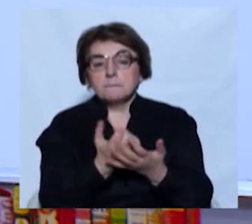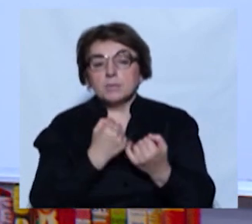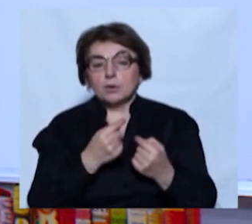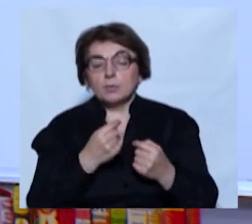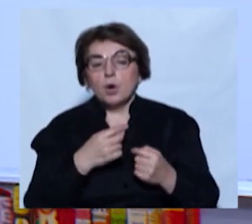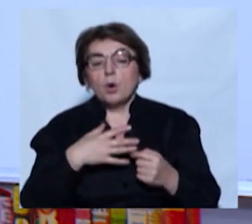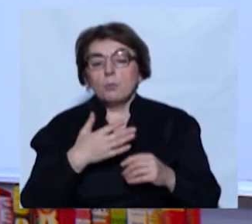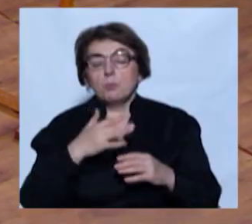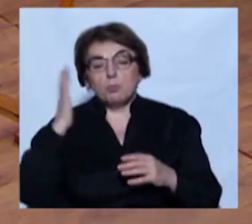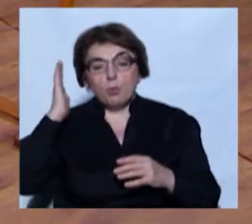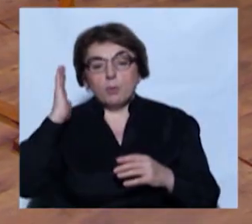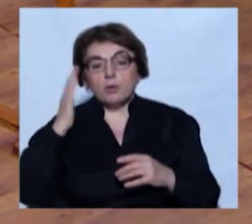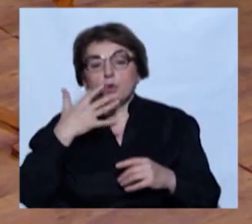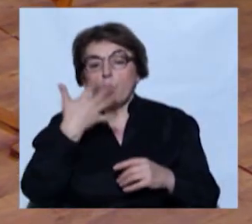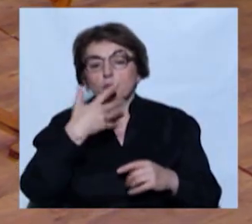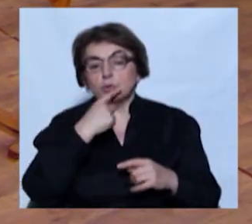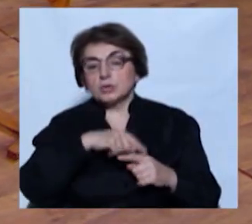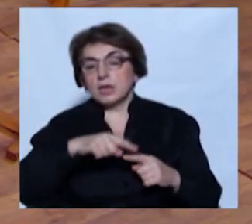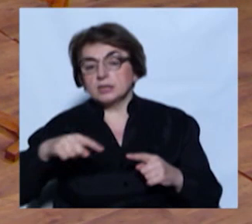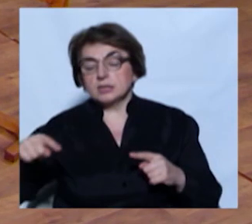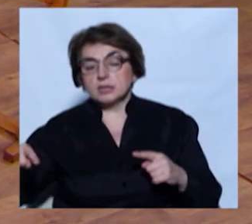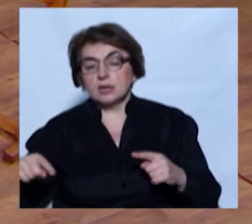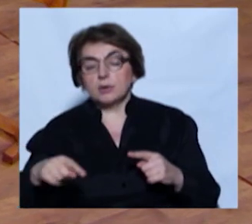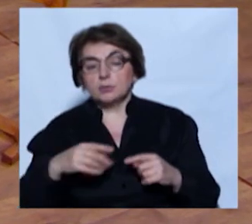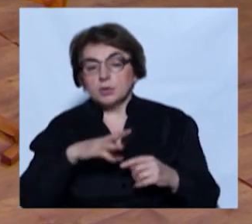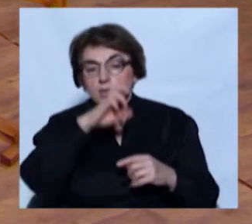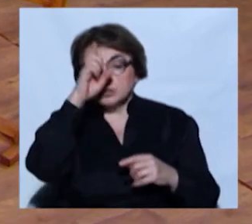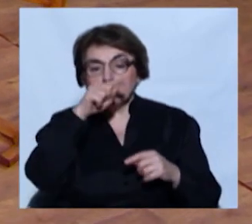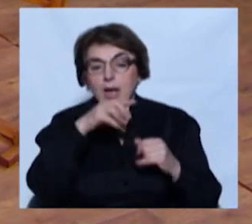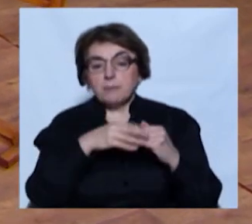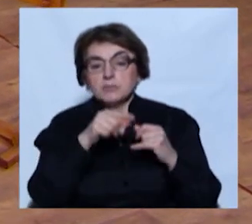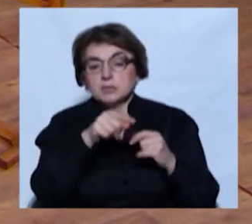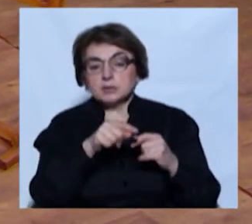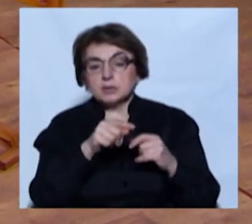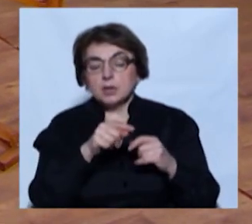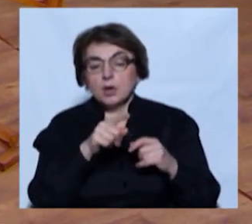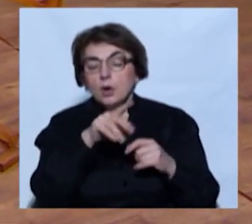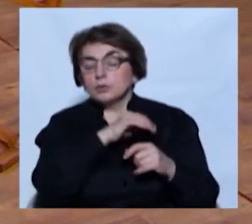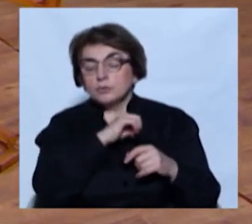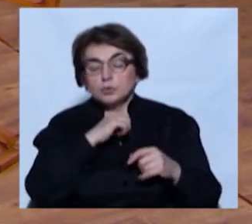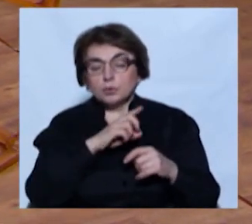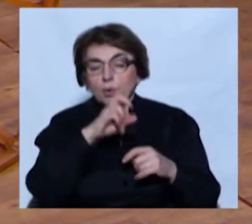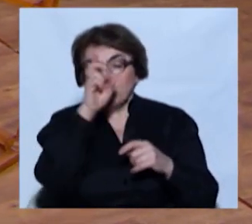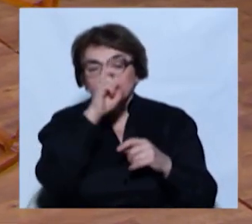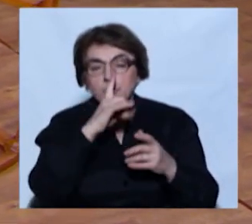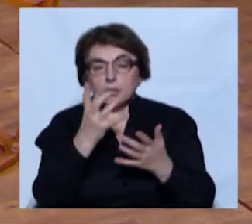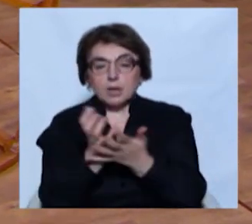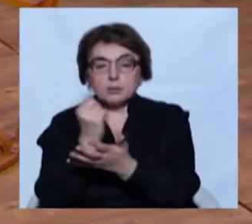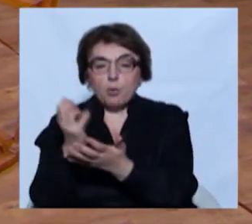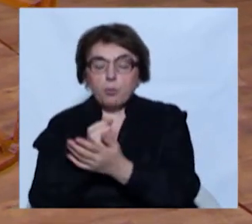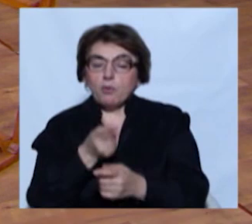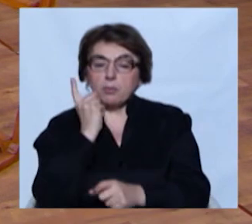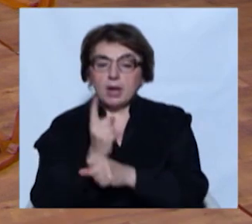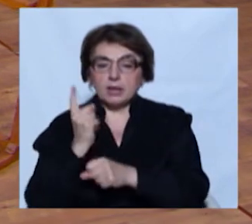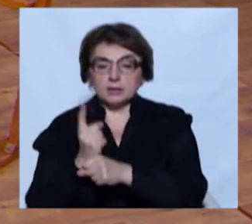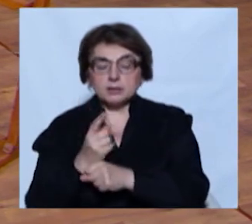მომდევნო 50 წლის პერიოდში და განმავლობაში სახელმწიფოებს ამ ტერიტორიაზე ბუნებრივი რესურსების მოპოვება ეკრძალებათ.